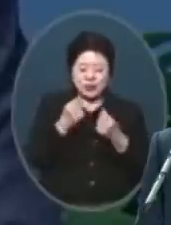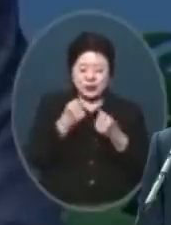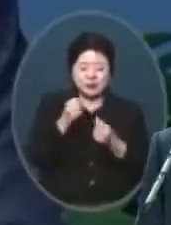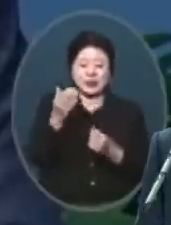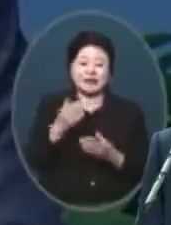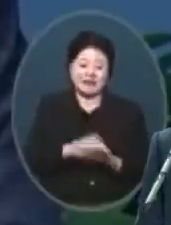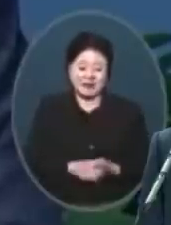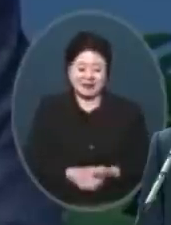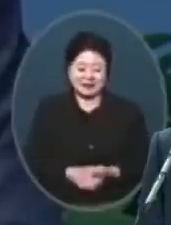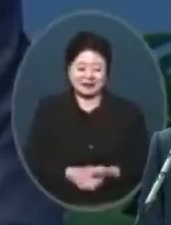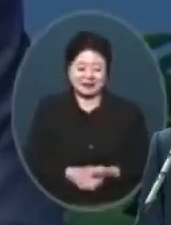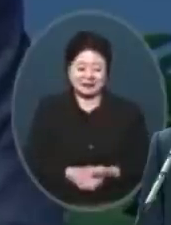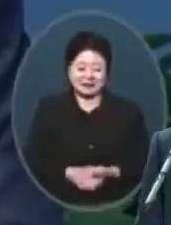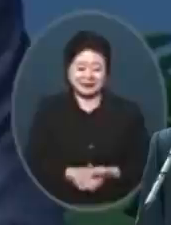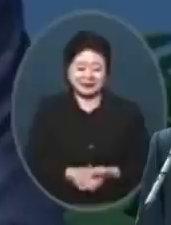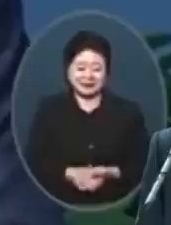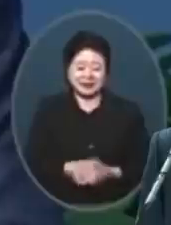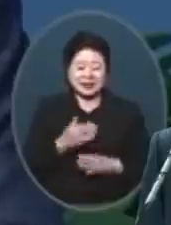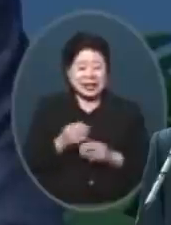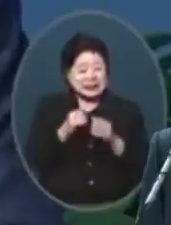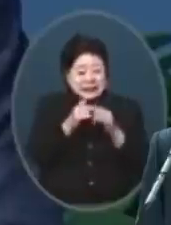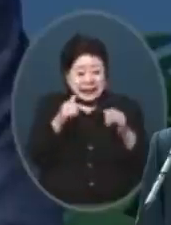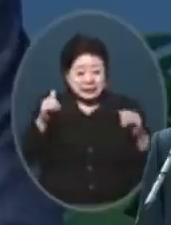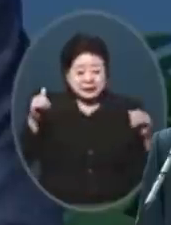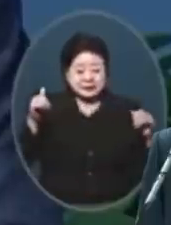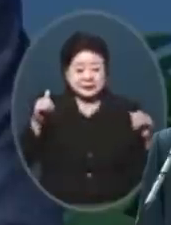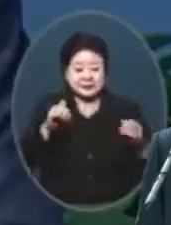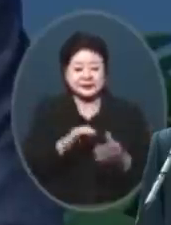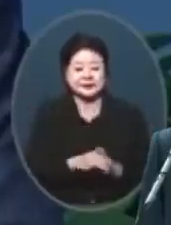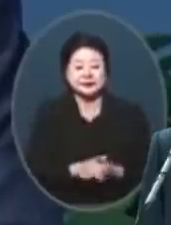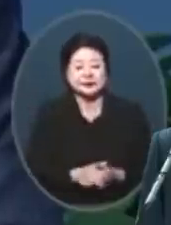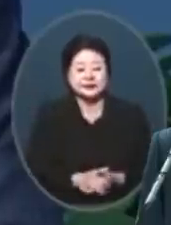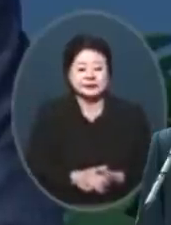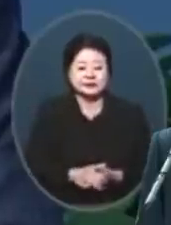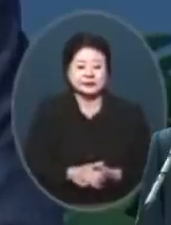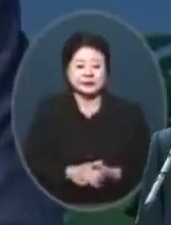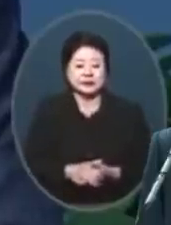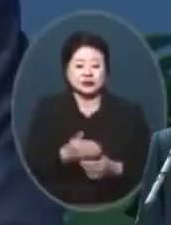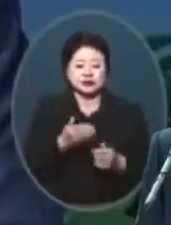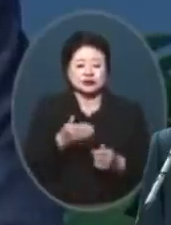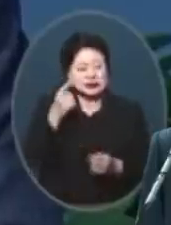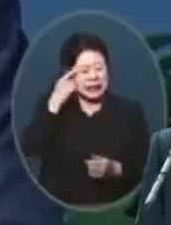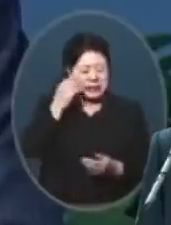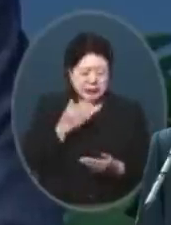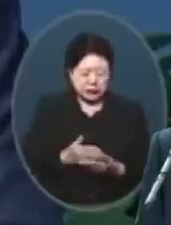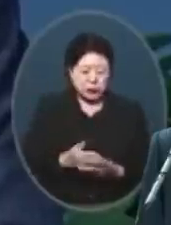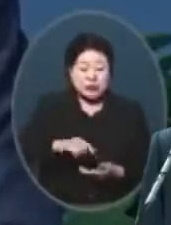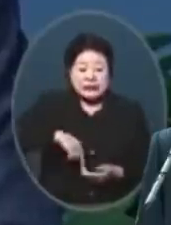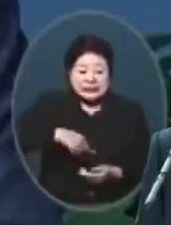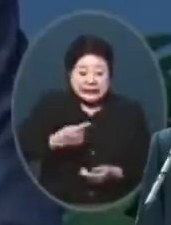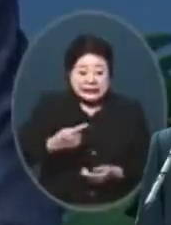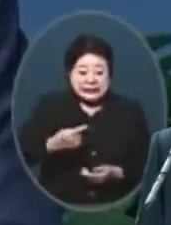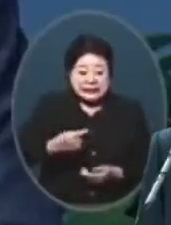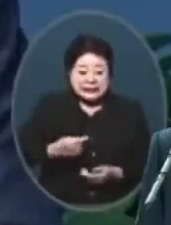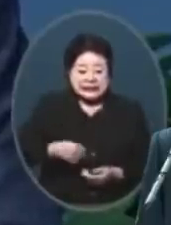것입니다. 다른 사람이 그렇게 해주기를 기다리지 말고 자기가